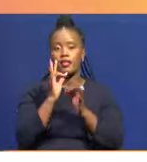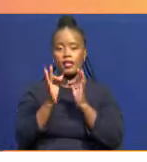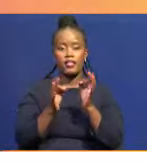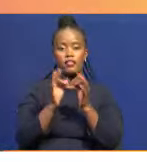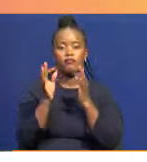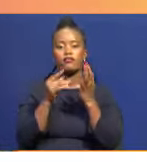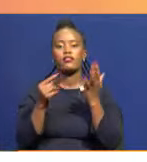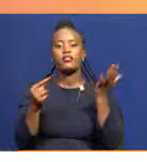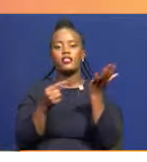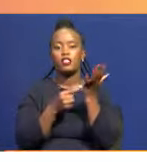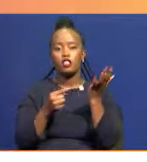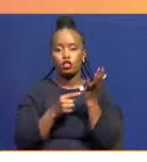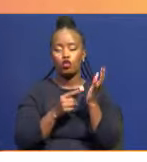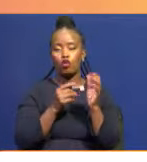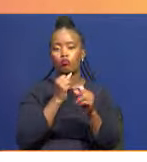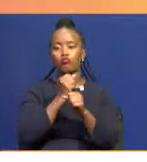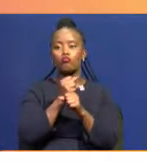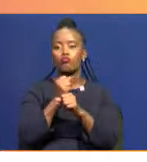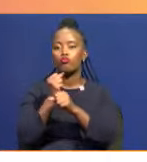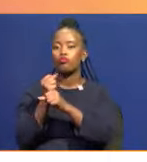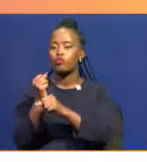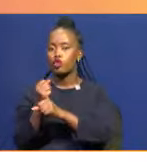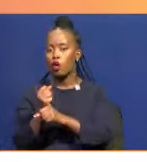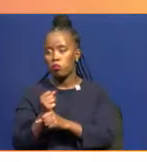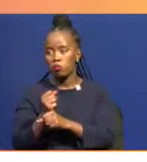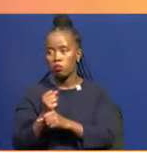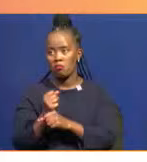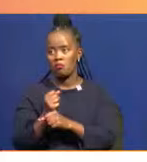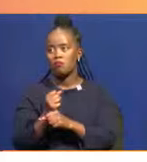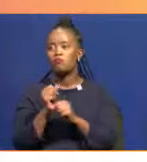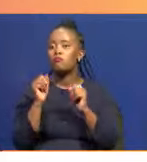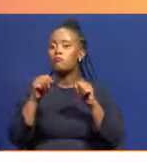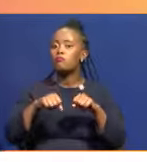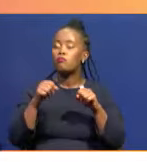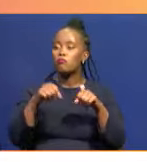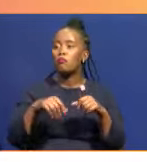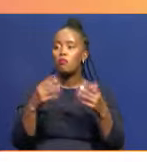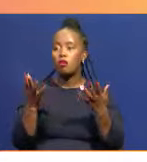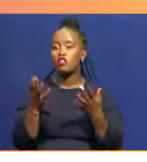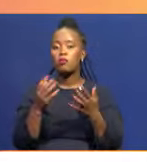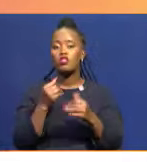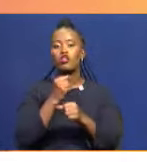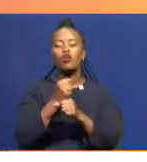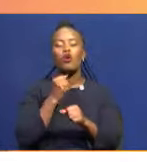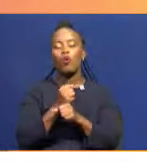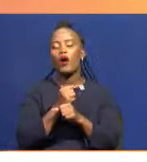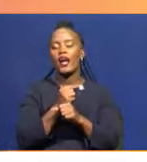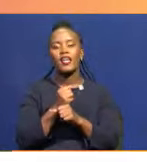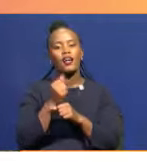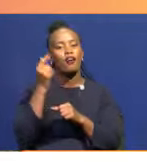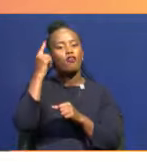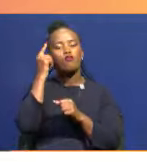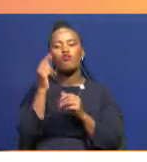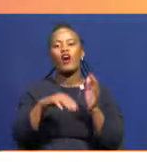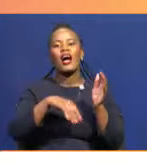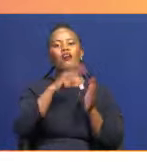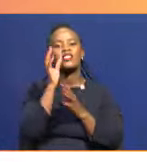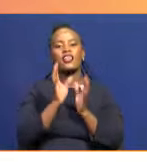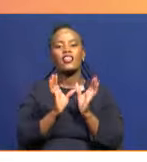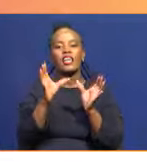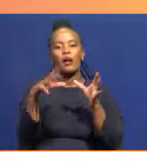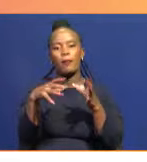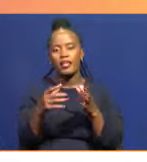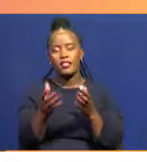dijitali, za kazi za dijitali, unapata ya kwamba unaweza fanyia mtu akiwa nje kazi. unaweza kuwa msaidizi